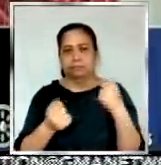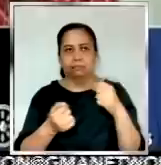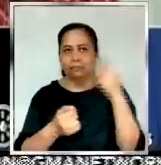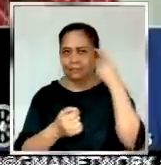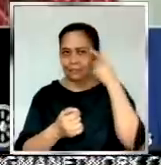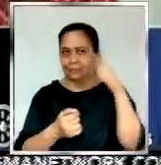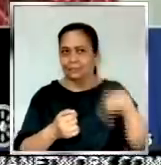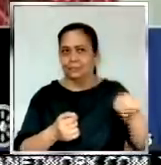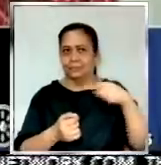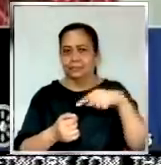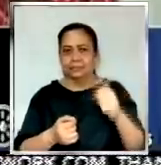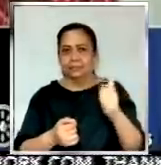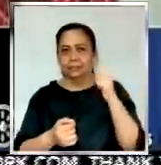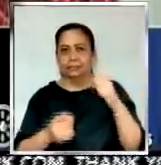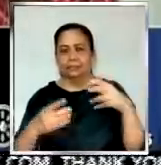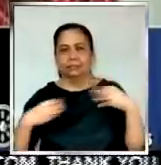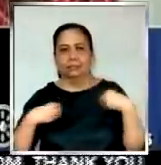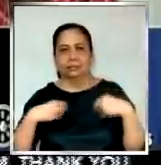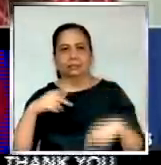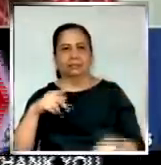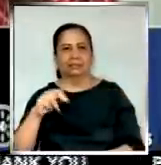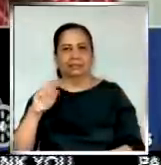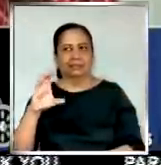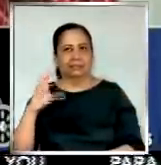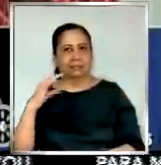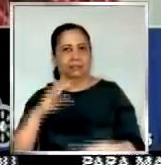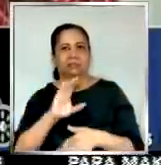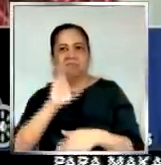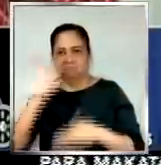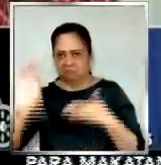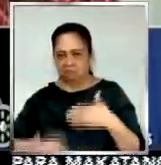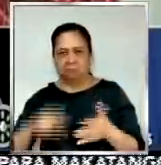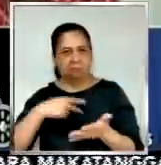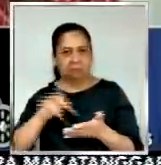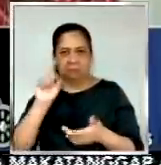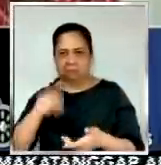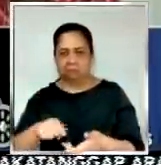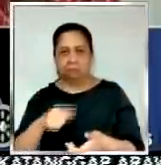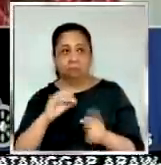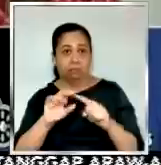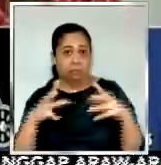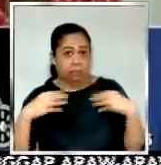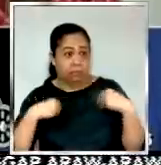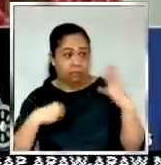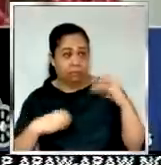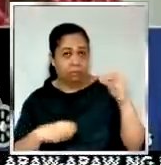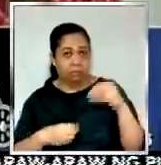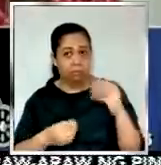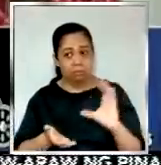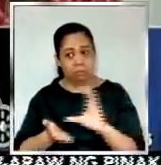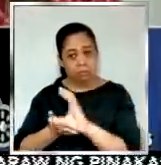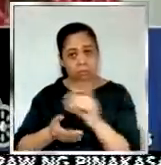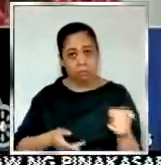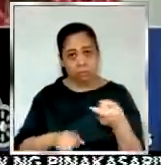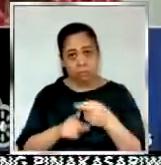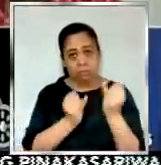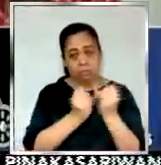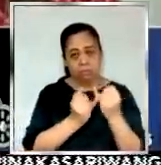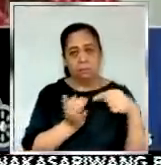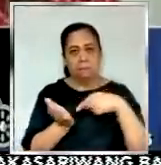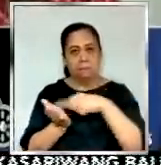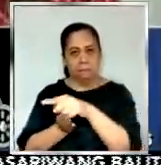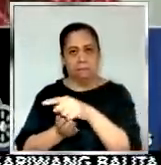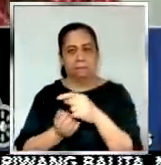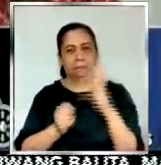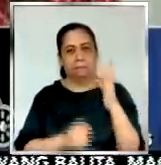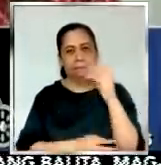ayaw pumayag ng PNRC until it is full payment. But if they accept 50% right now, babayad po sa kanila 50%,